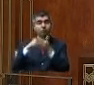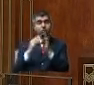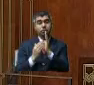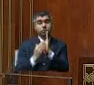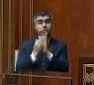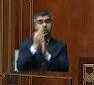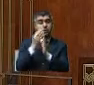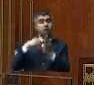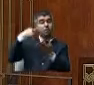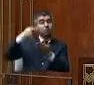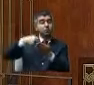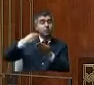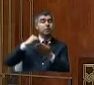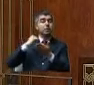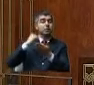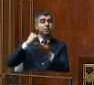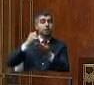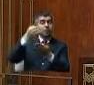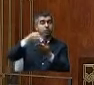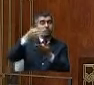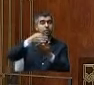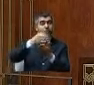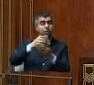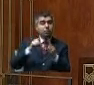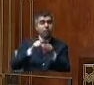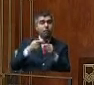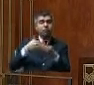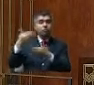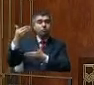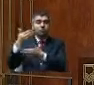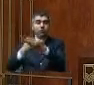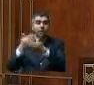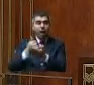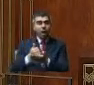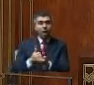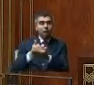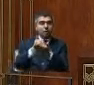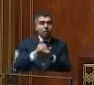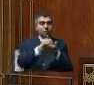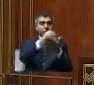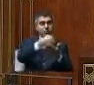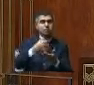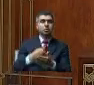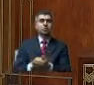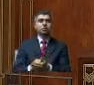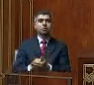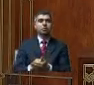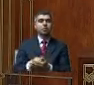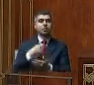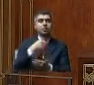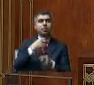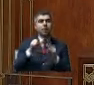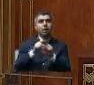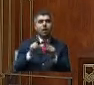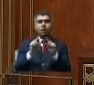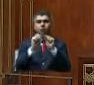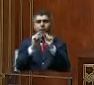في أدائه مما ينعكس إيجابا على الجانب الاجتماعي. ورغم ذلك راه ندي درنا غتكون الأمور